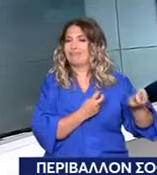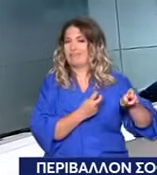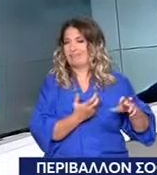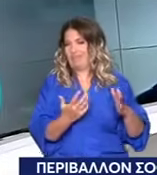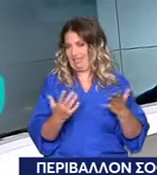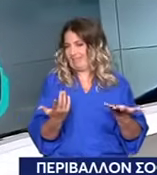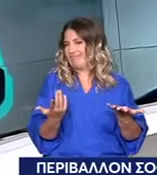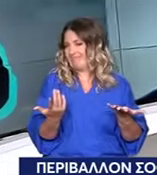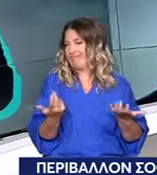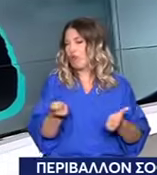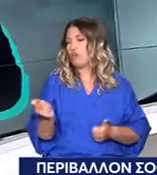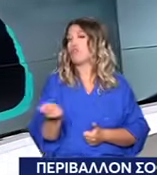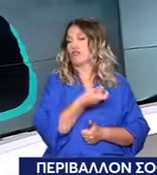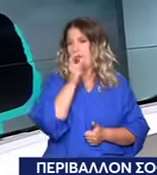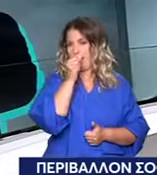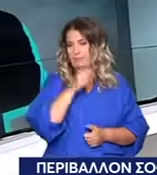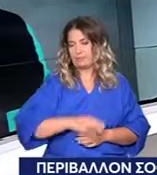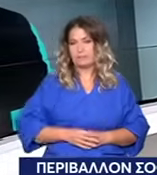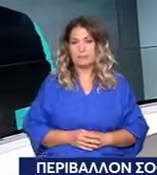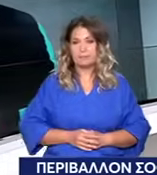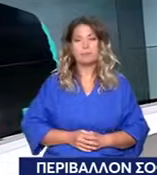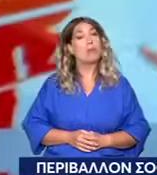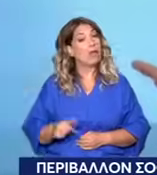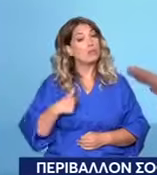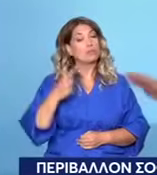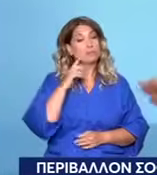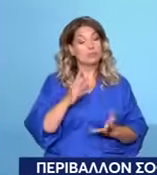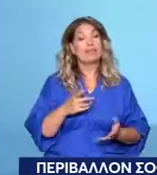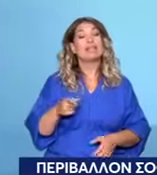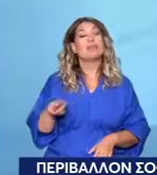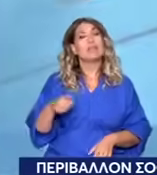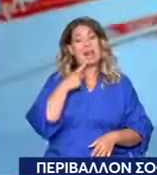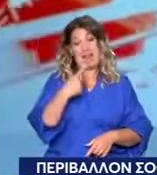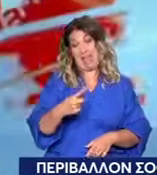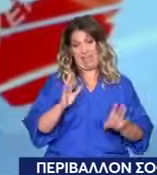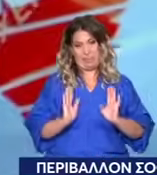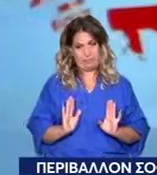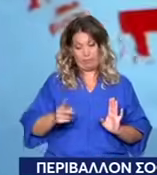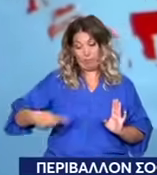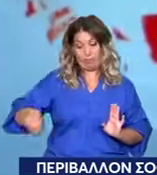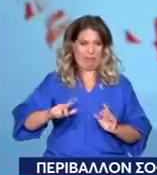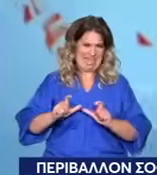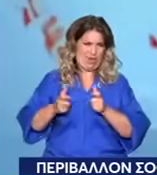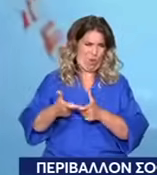σημασία. Και τουλάχιστον εγώ δεν το ήξερα. Το περιβάλλον της κυρίας Πολυζωγοπούλου λοιπόν λέει,